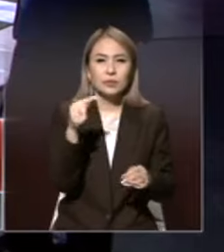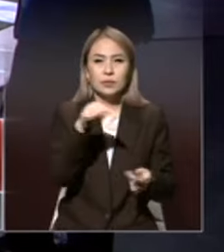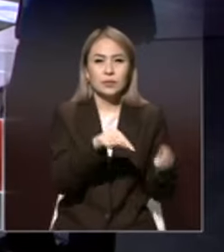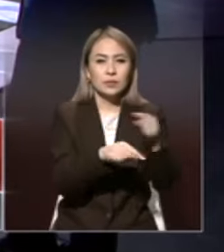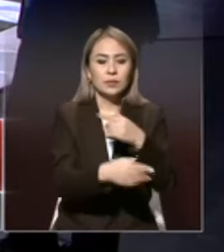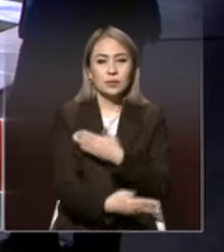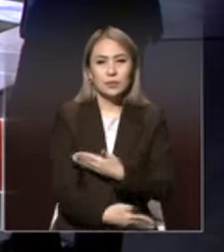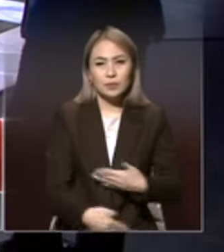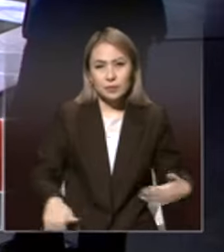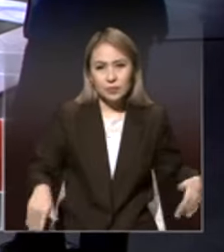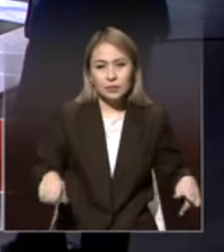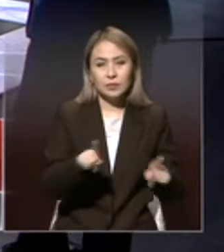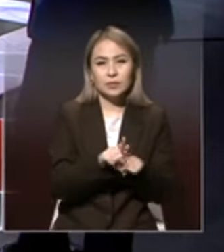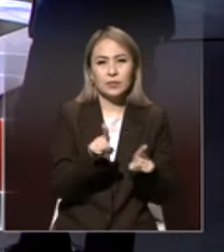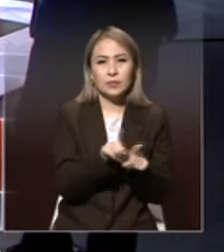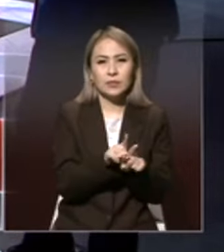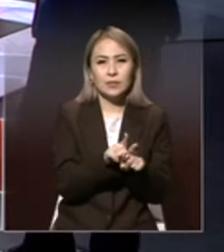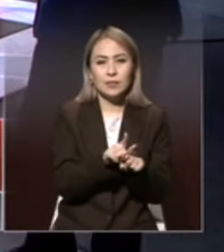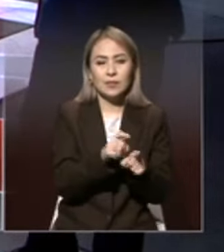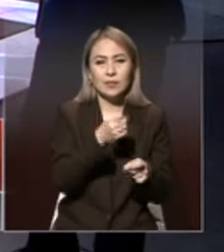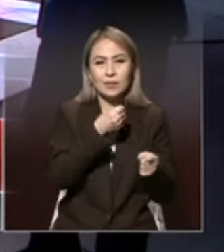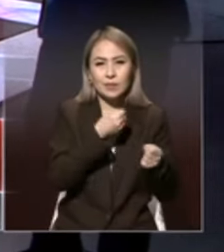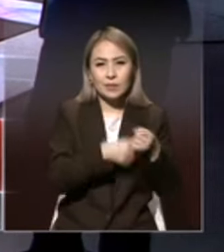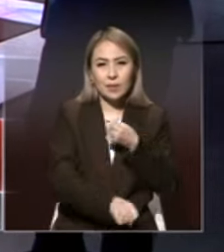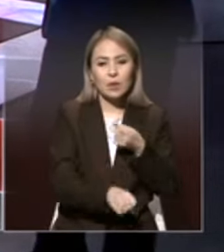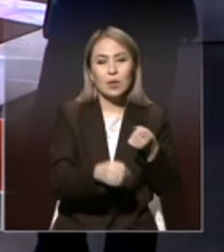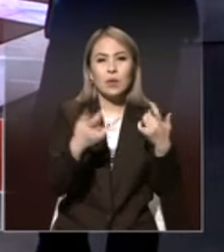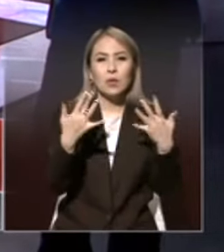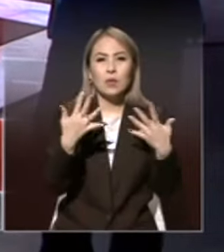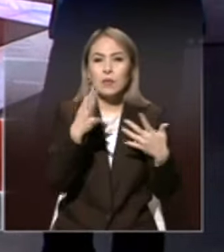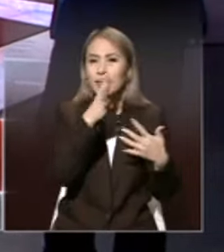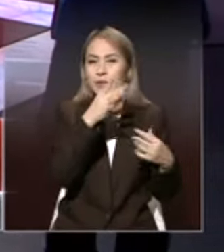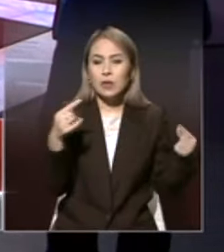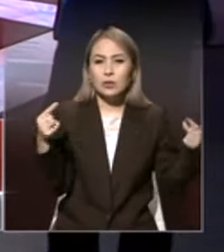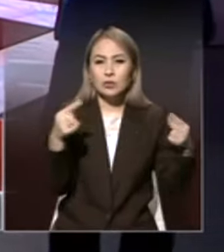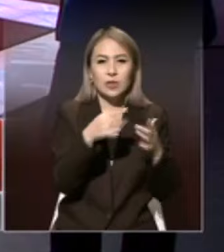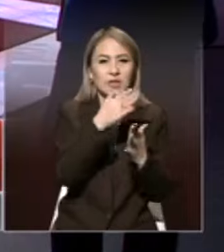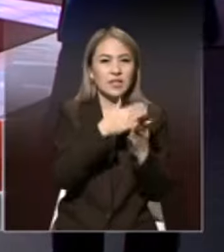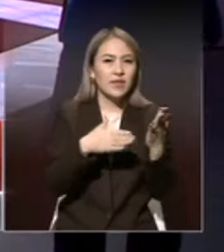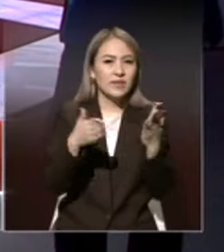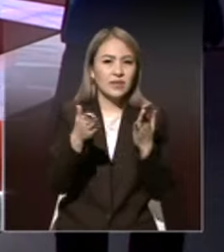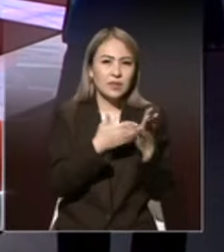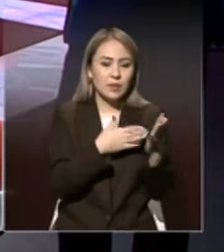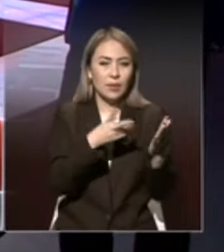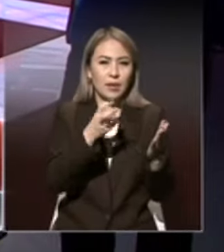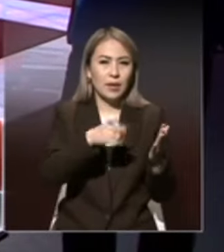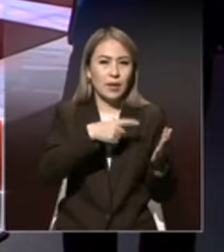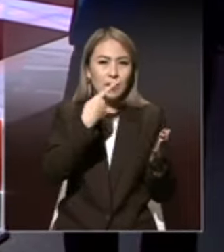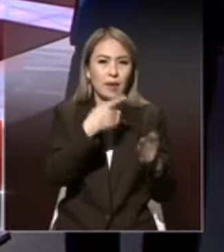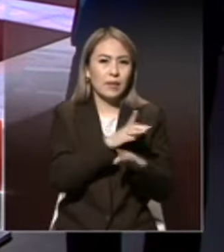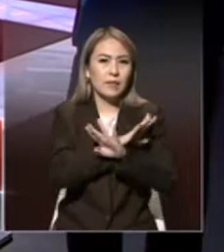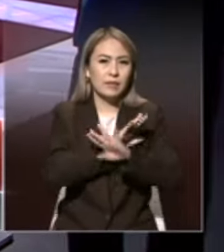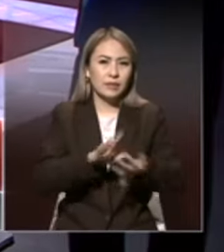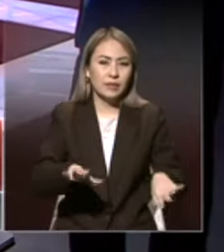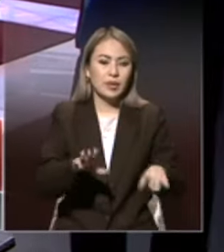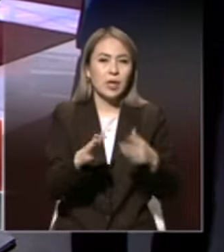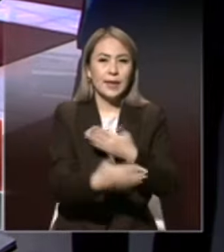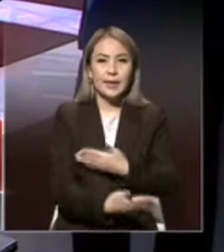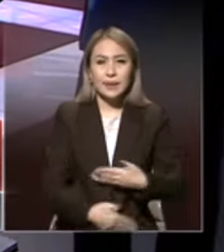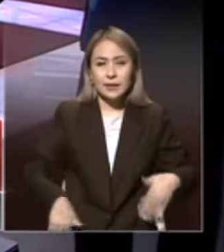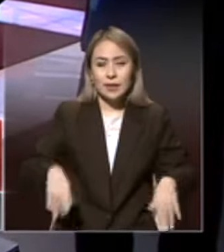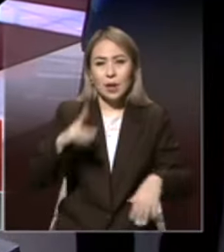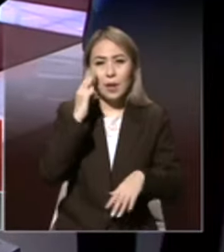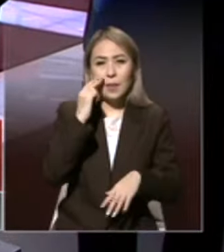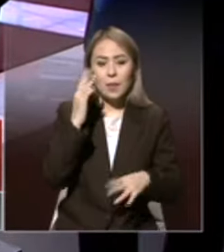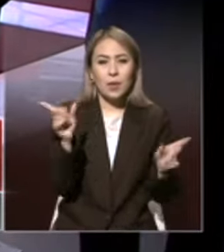жыныстық бопсалаудың, жыныстық зорлық-зомбылықтың қаншалықты болатынын ол мүлде айтылмайтын тақырыптардың бірі болып табылады. Интимдік партнердан